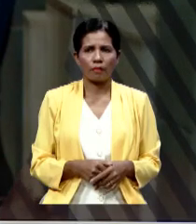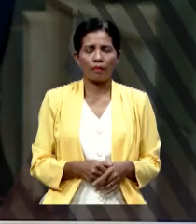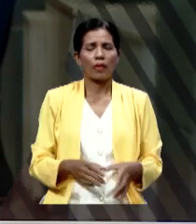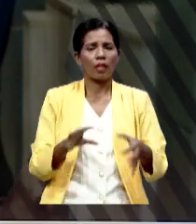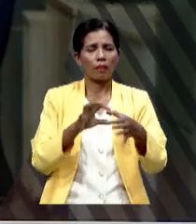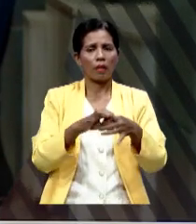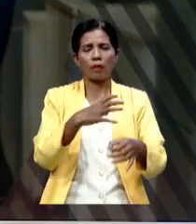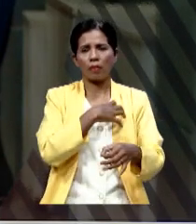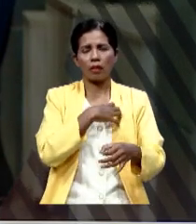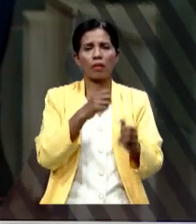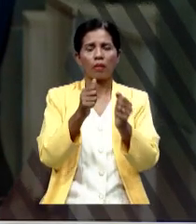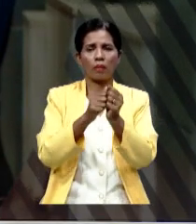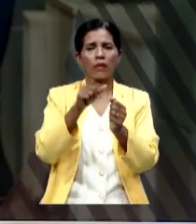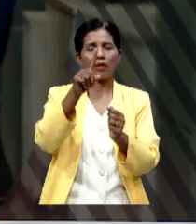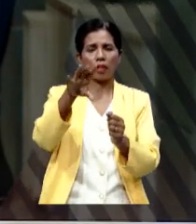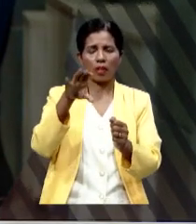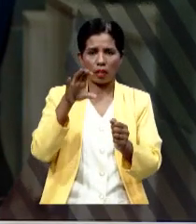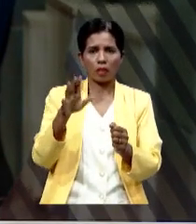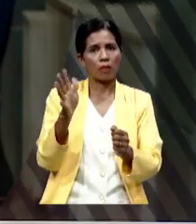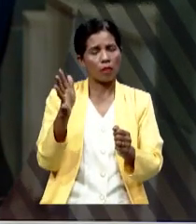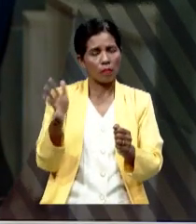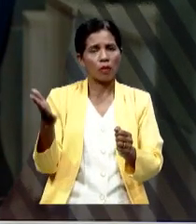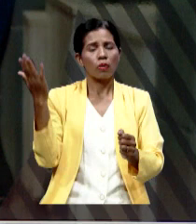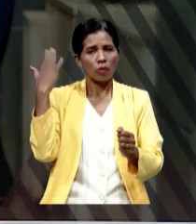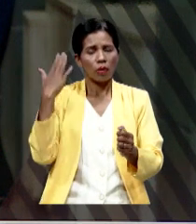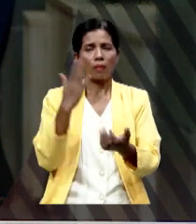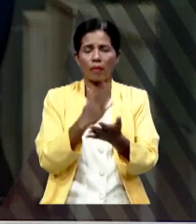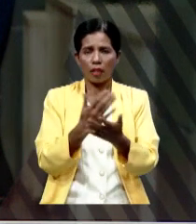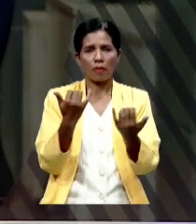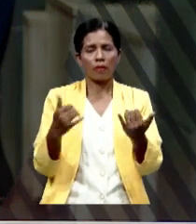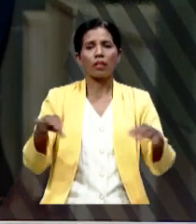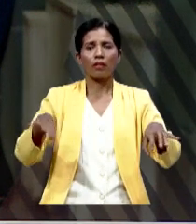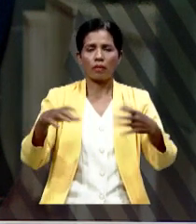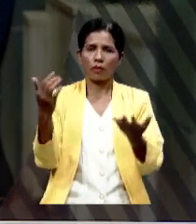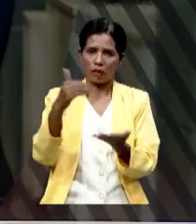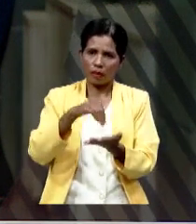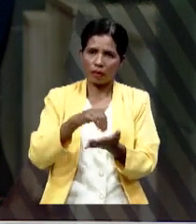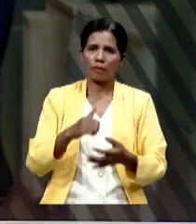Membru PNTL atau Sida Racing lebih finalis reformadu seri tiga hikas.